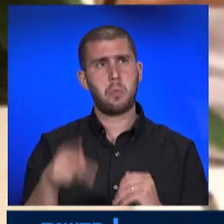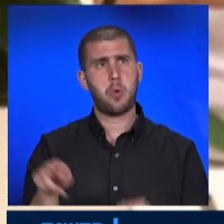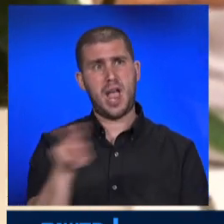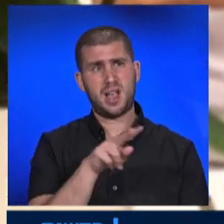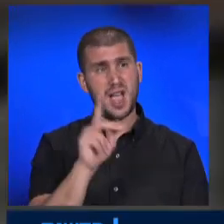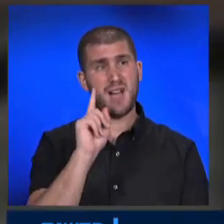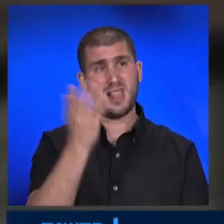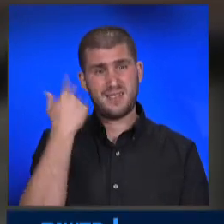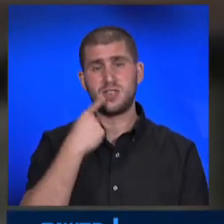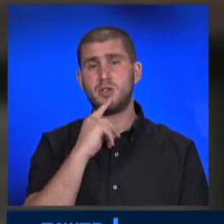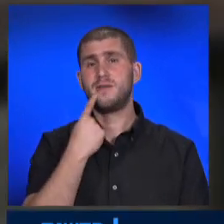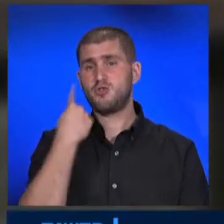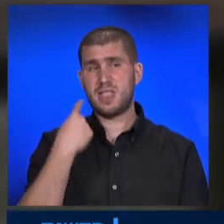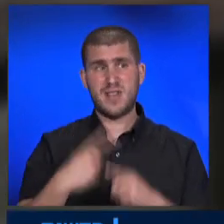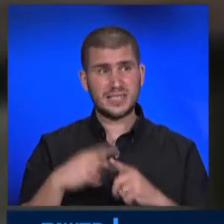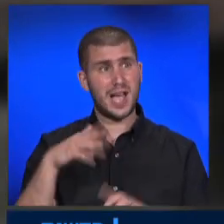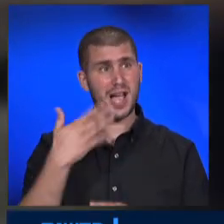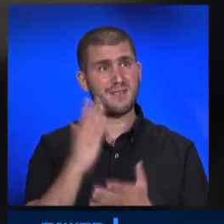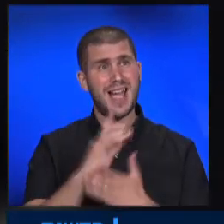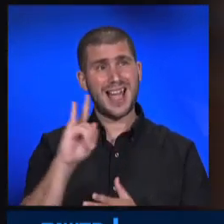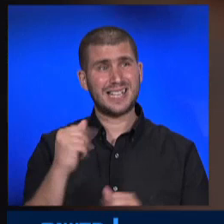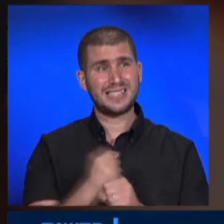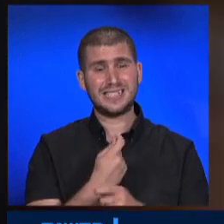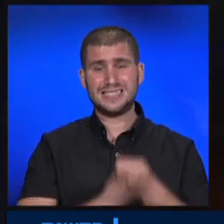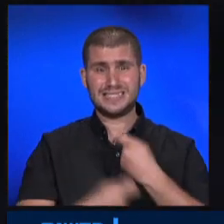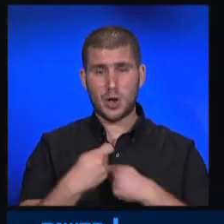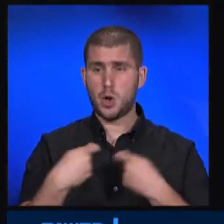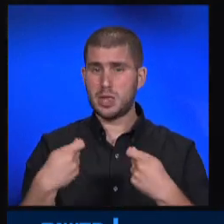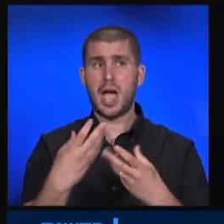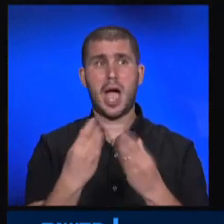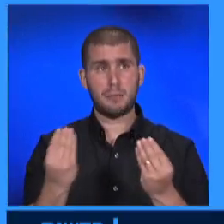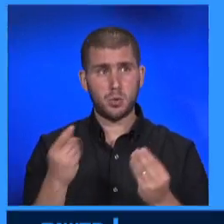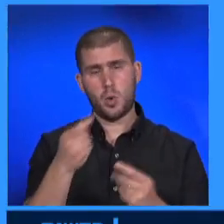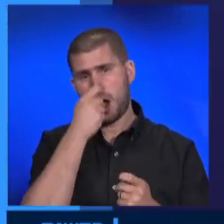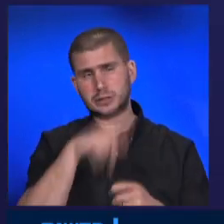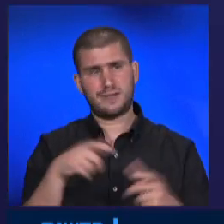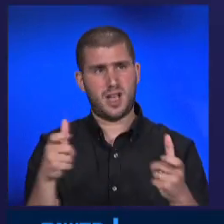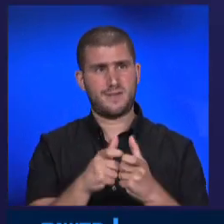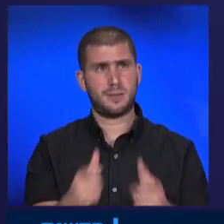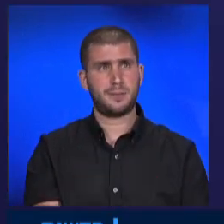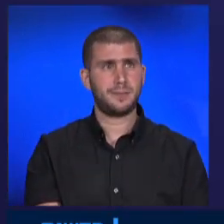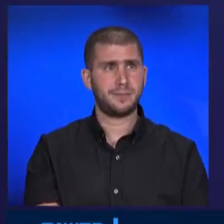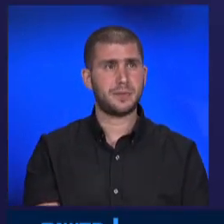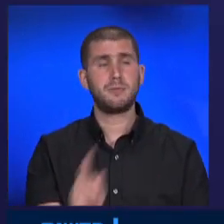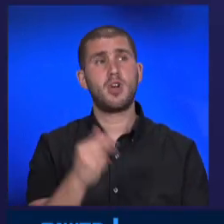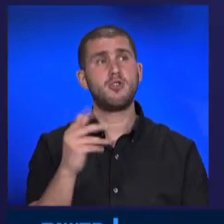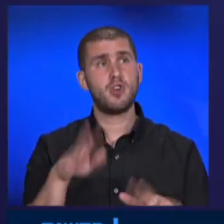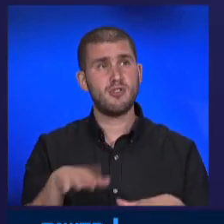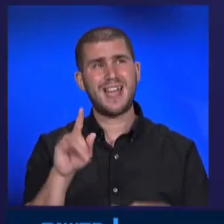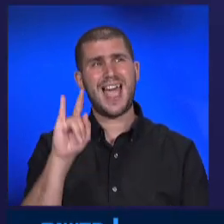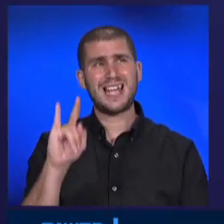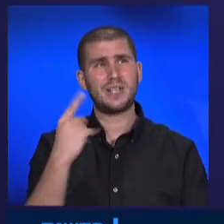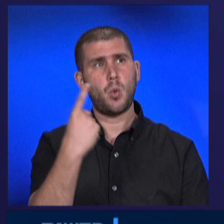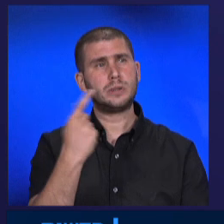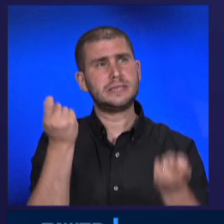אבל לפני כשנה וחצי, אחרי שחזי ביצע עסקאות מכר רבות, הוא עזב את החברה. מי שעשב איתם זה חזי, הוא